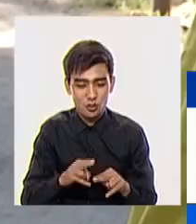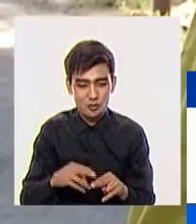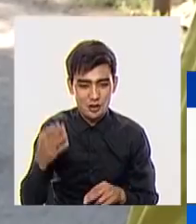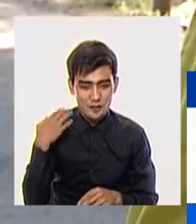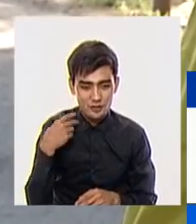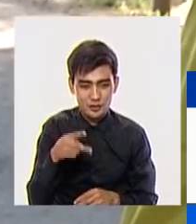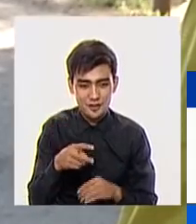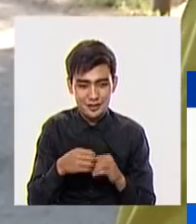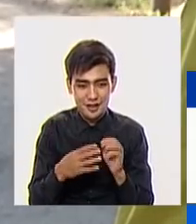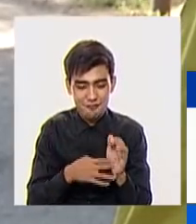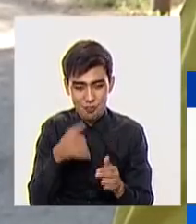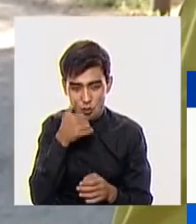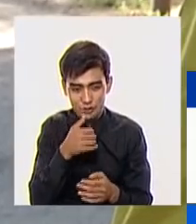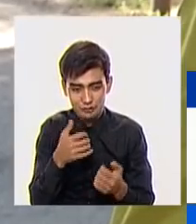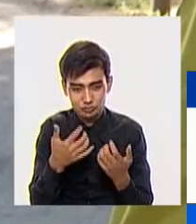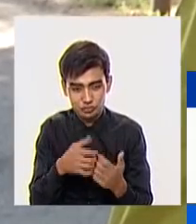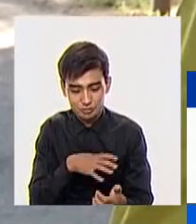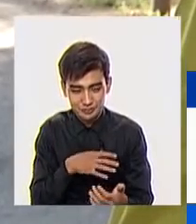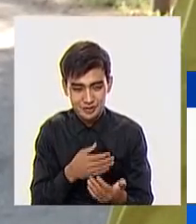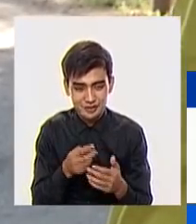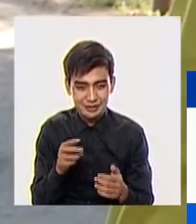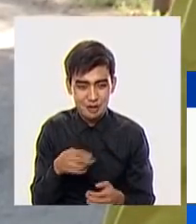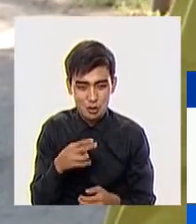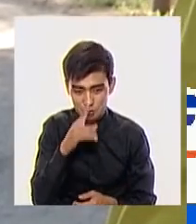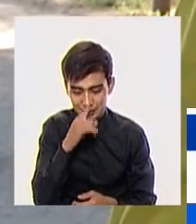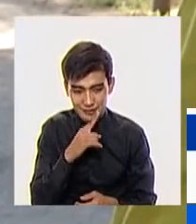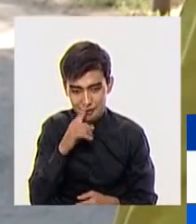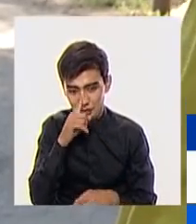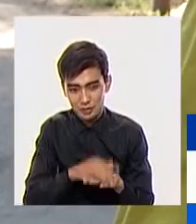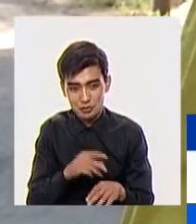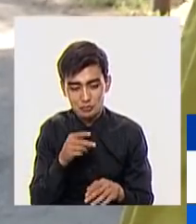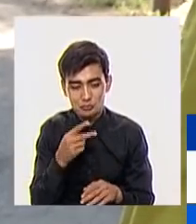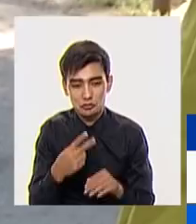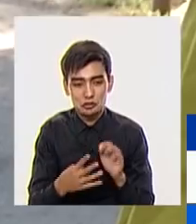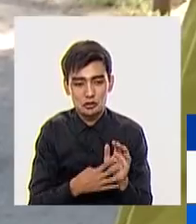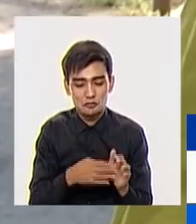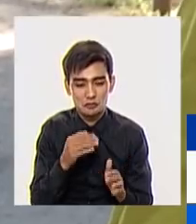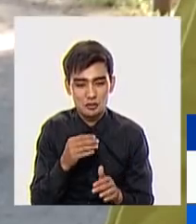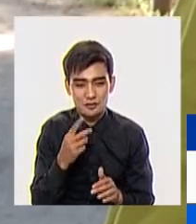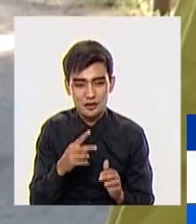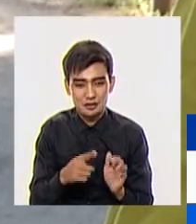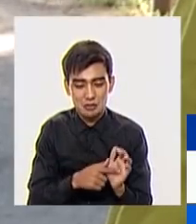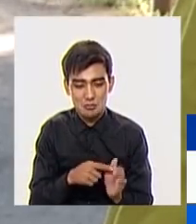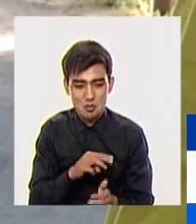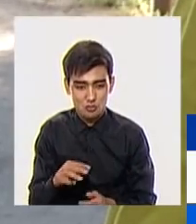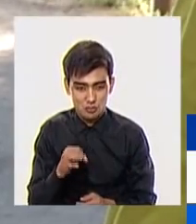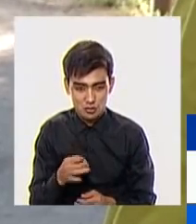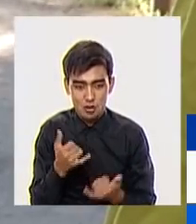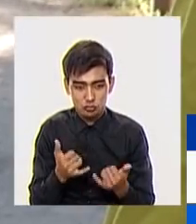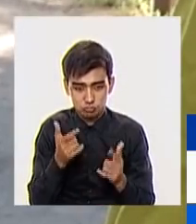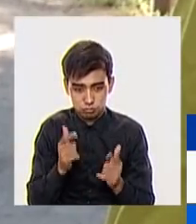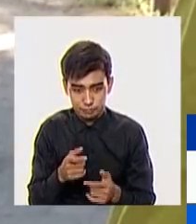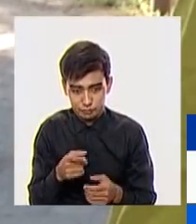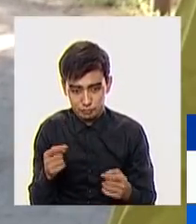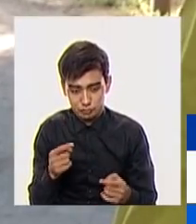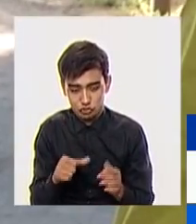сделана в 2019 году в декабре месяце, акиматом. она уже не актуальна, и согласно законодательству